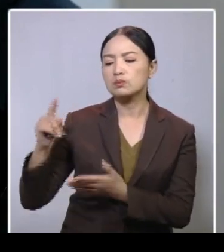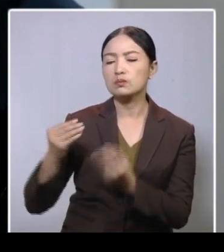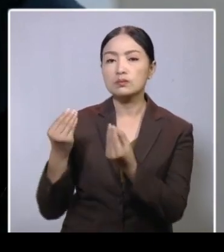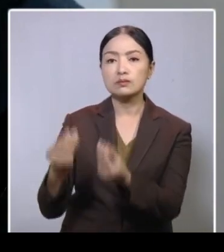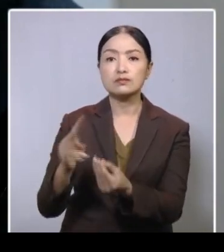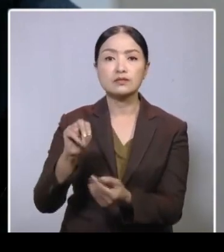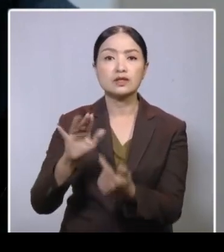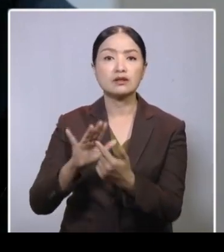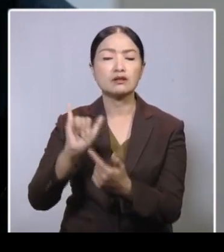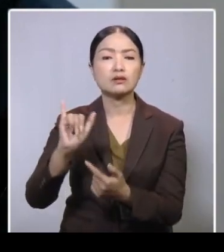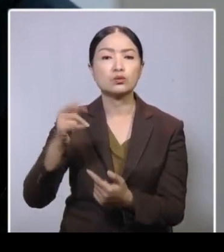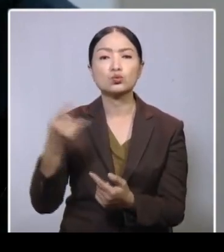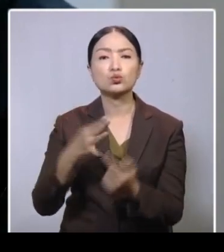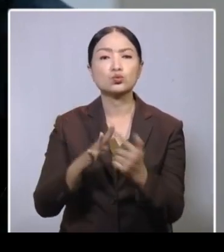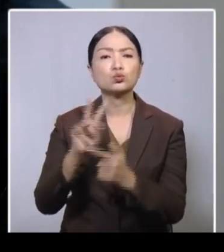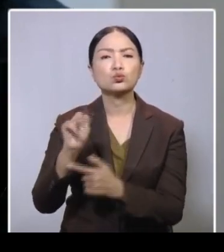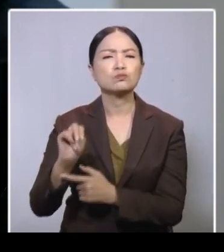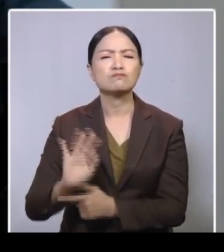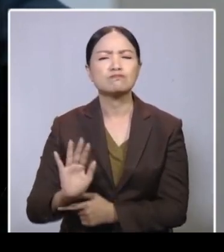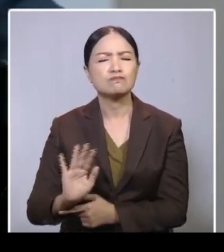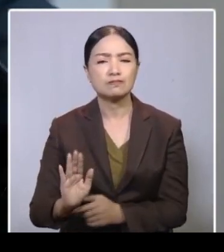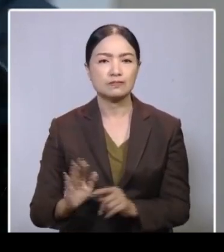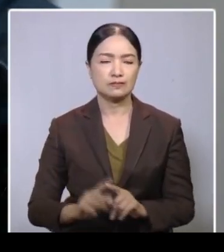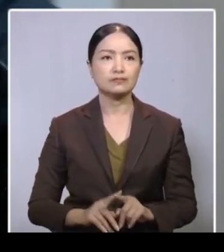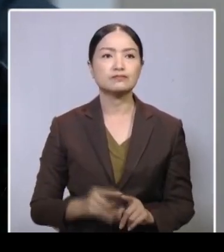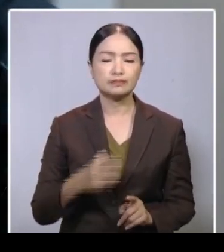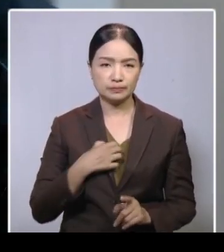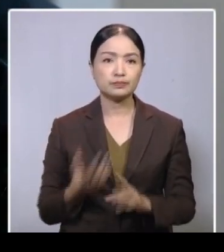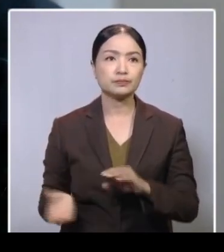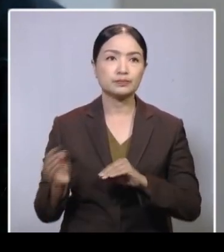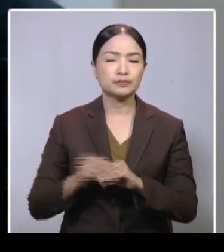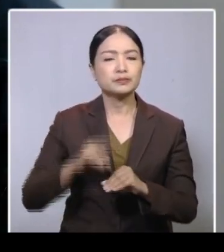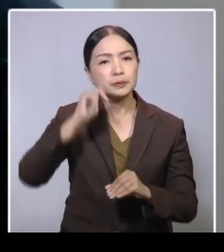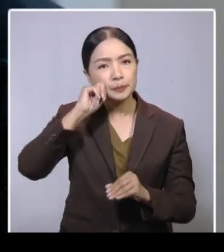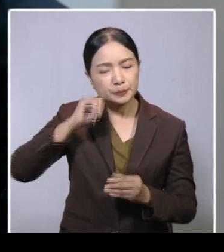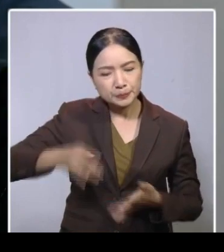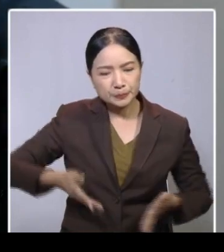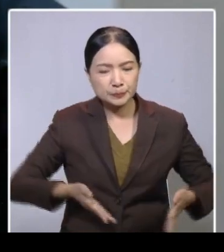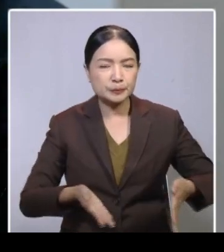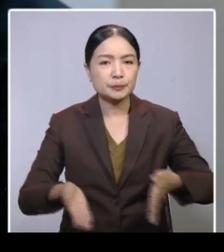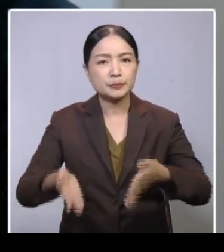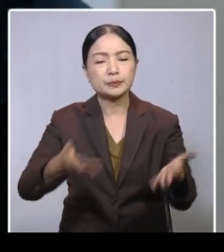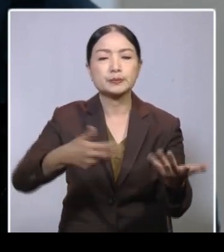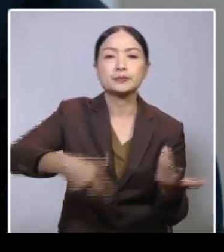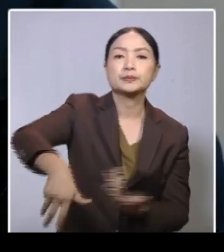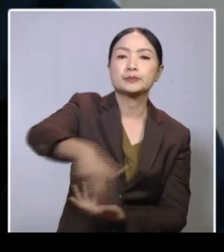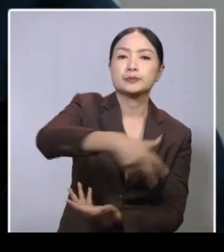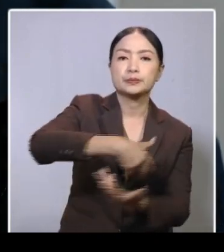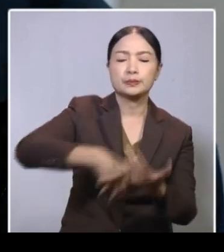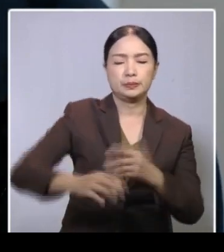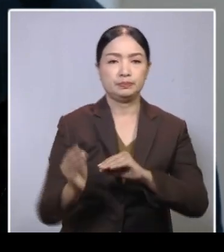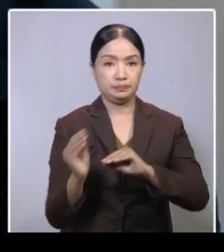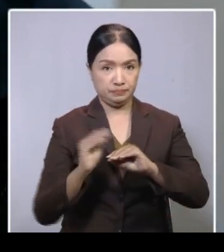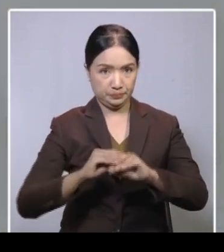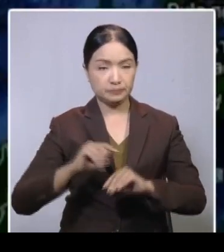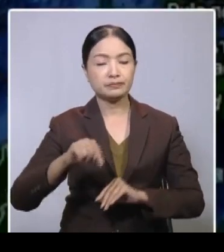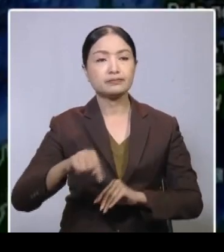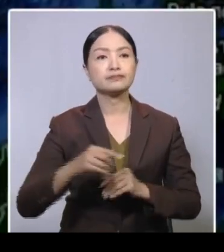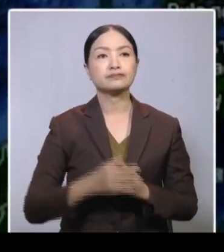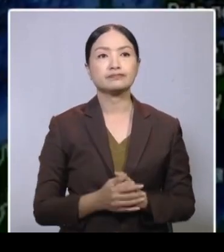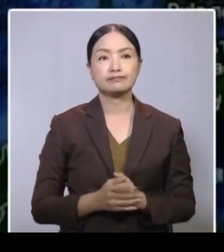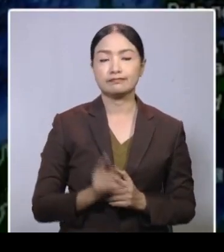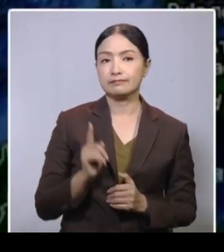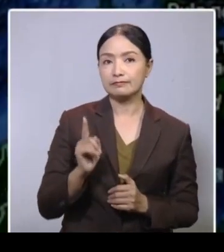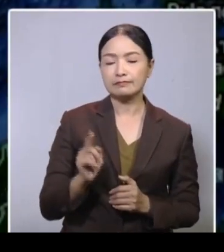ภาคประชาชนต้องการให้มีการเพิ่มผังเมืองทั้งในส่วนของแหล่งน้ำทรัพยากรสิ่งแวดล้อมที่จะเพิ่มเติมเข้าไปโดยทาง